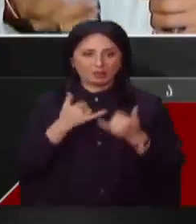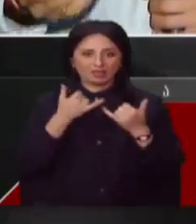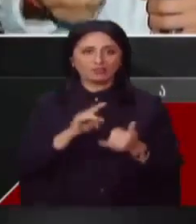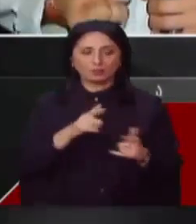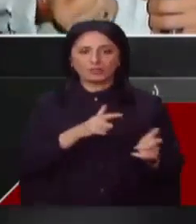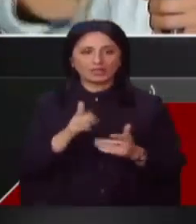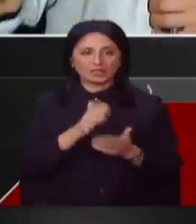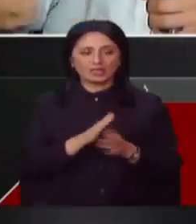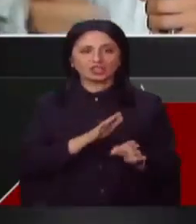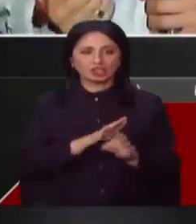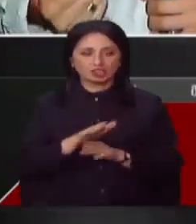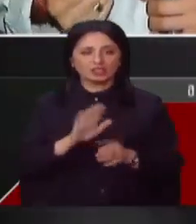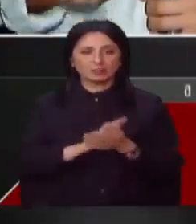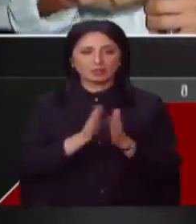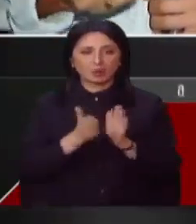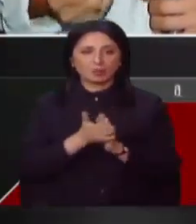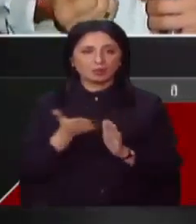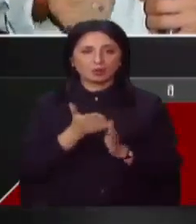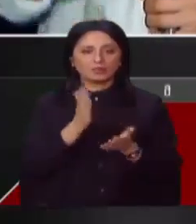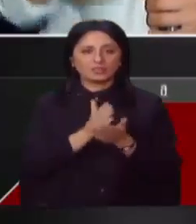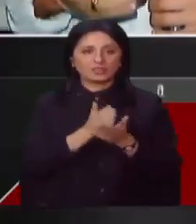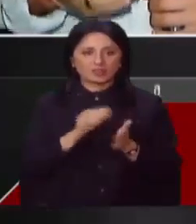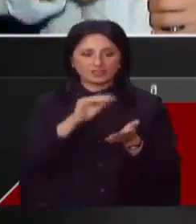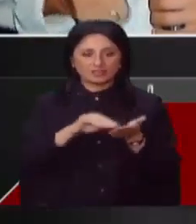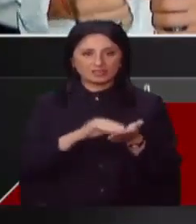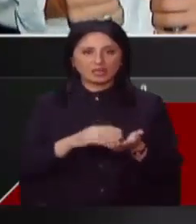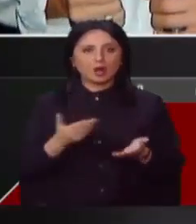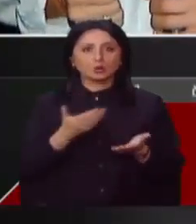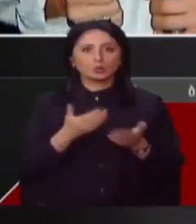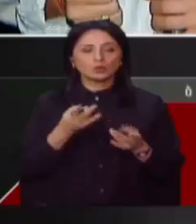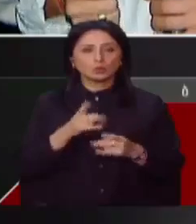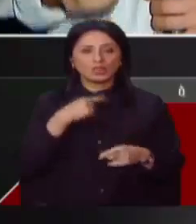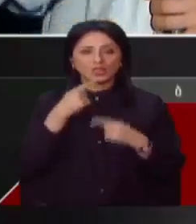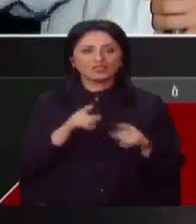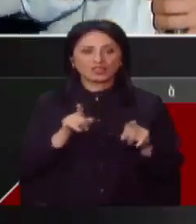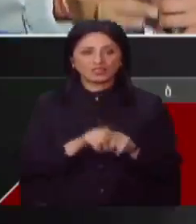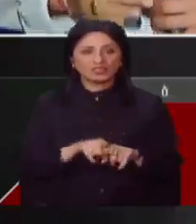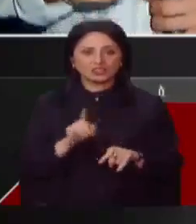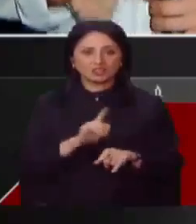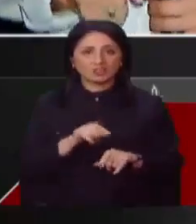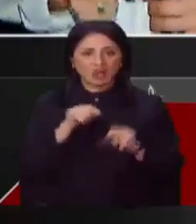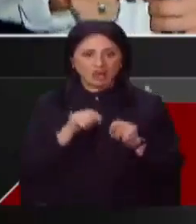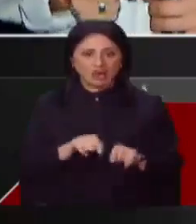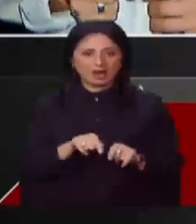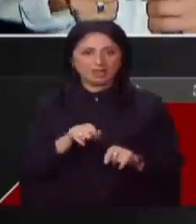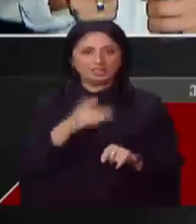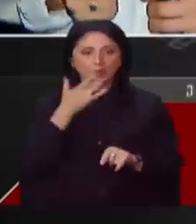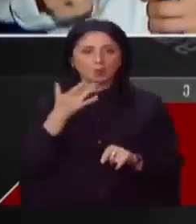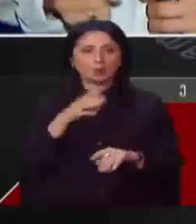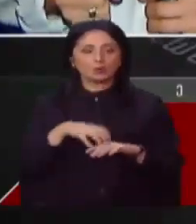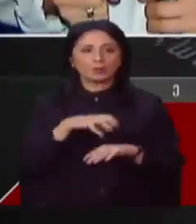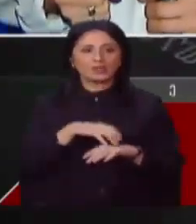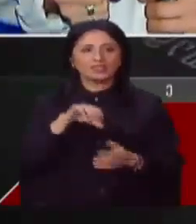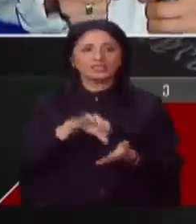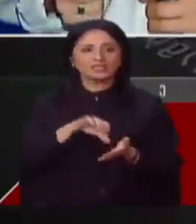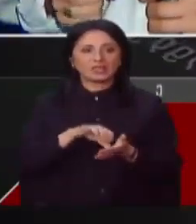რომ მზად არიან შეასრულონ ის პირობები, რომელიც არის ამ კარტაში. თუმცა უნდა ითქვას ისიც, რომ აქვე ეს პოლიტიკური